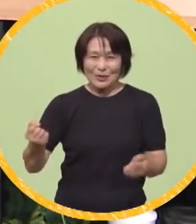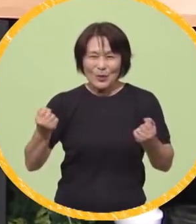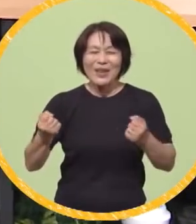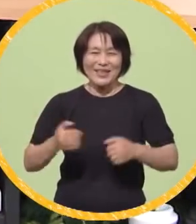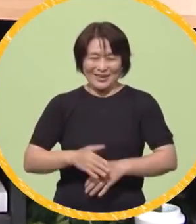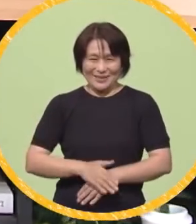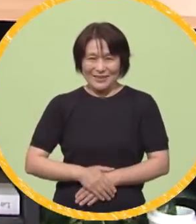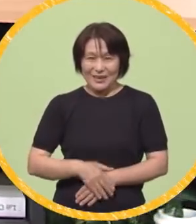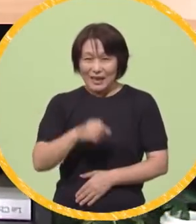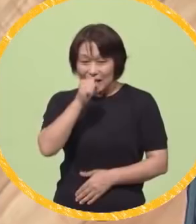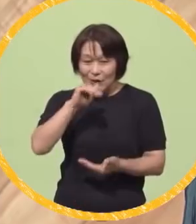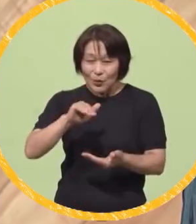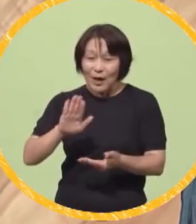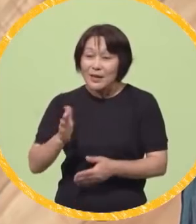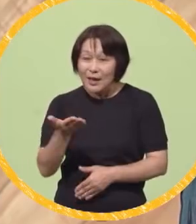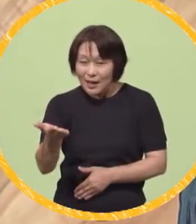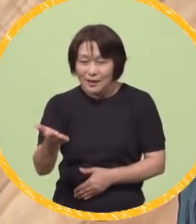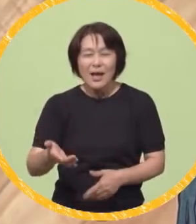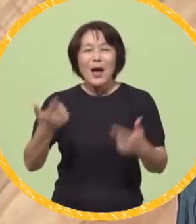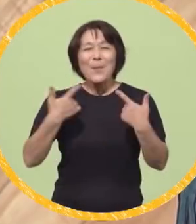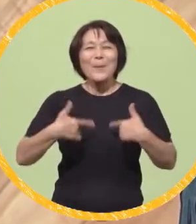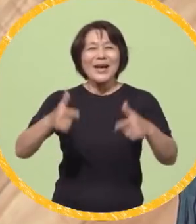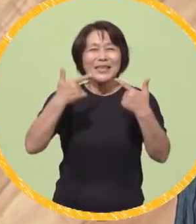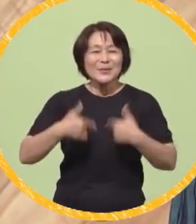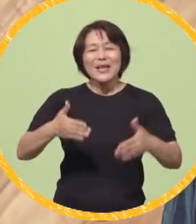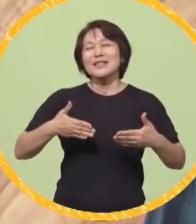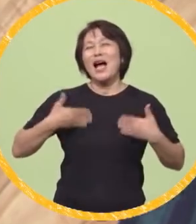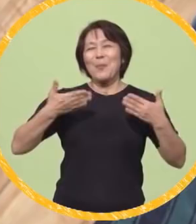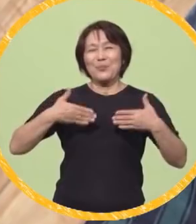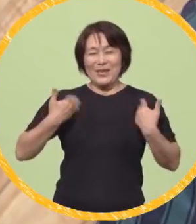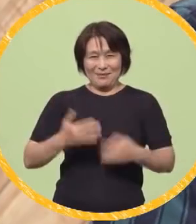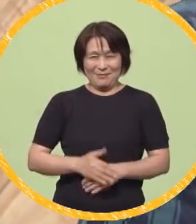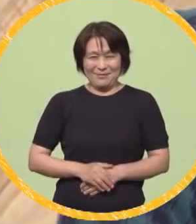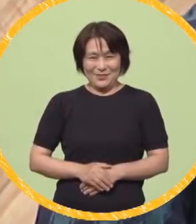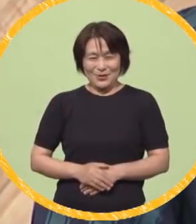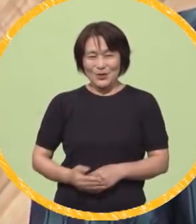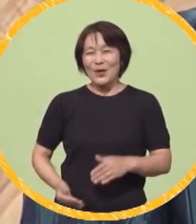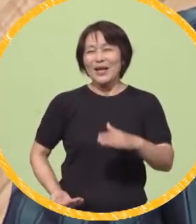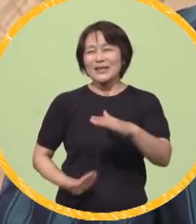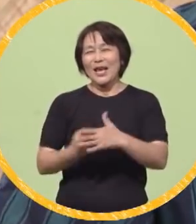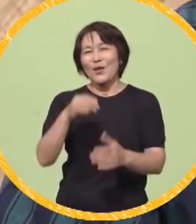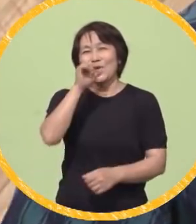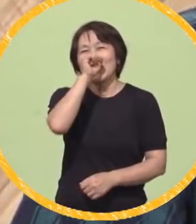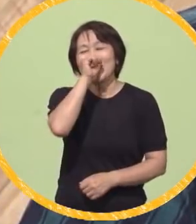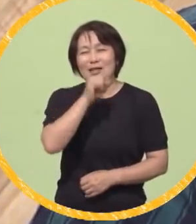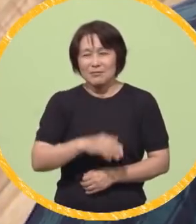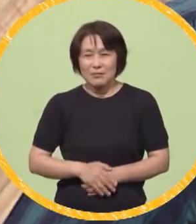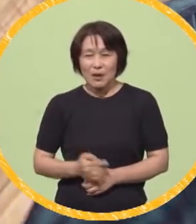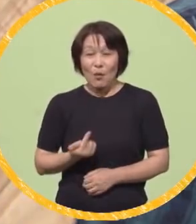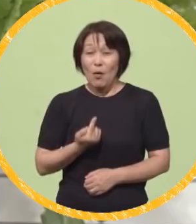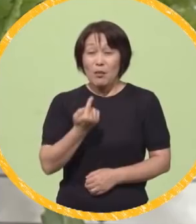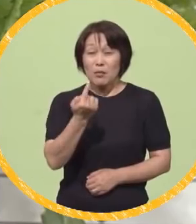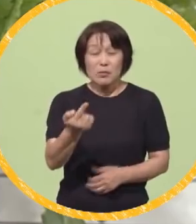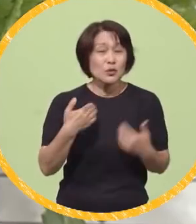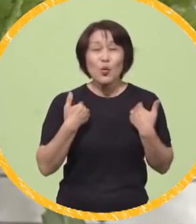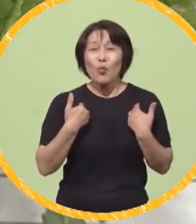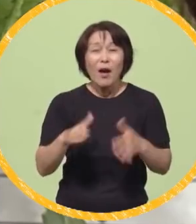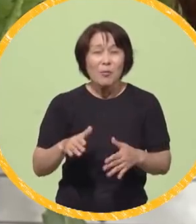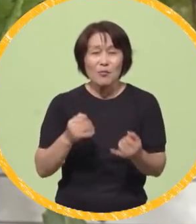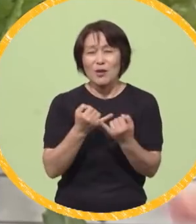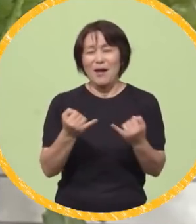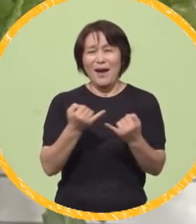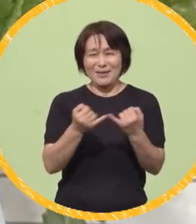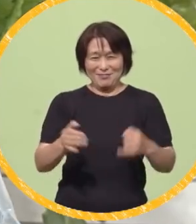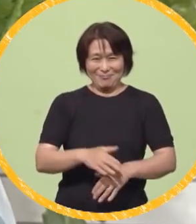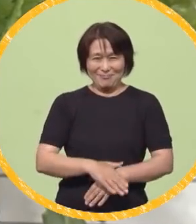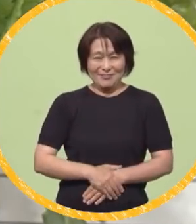でもなんかいいことあった、 う ん、 いや、もう毎日ハッピーに生きてます、 うん、それが一番、それが一番ですよ。 毎日ハッピーですもん。 行っても行かなくてもいいんじゃないかっていう、それだ